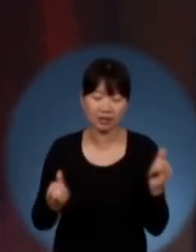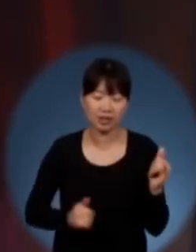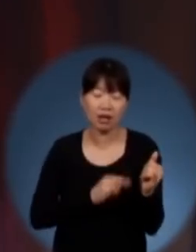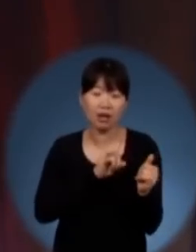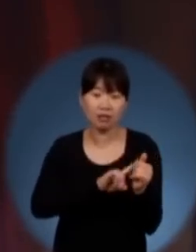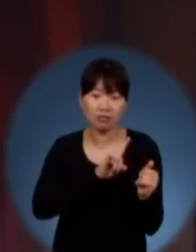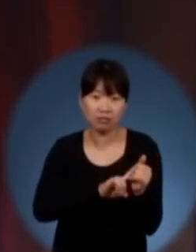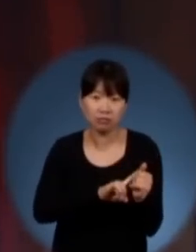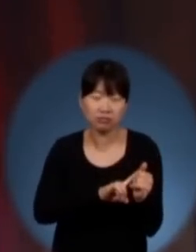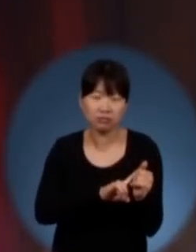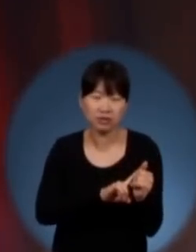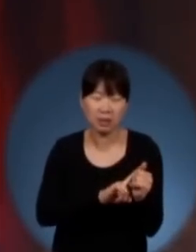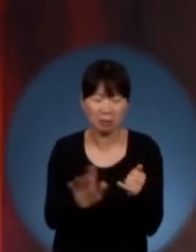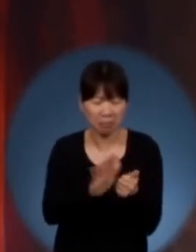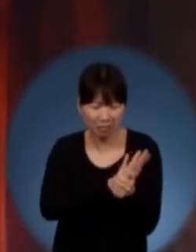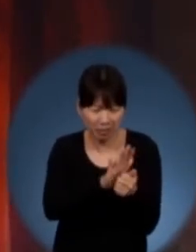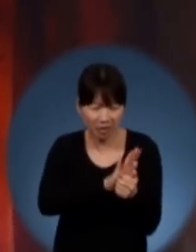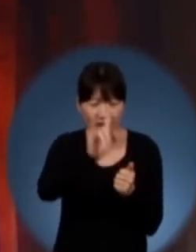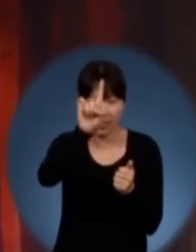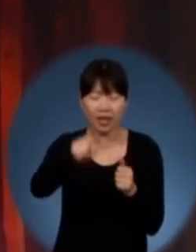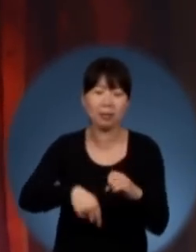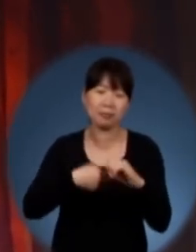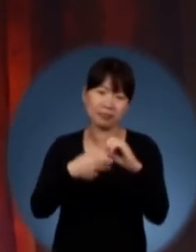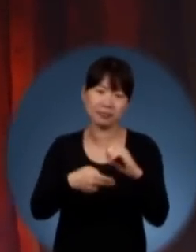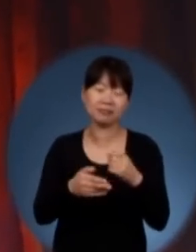약자들을 배려하지 않았다는